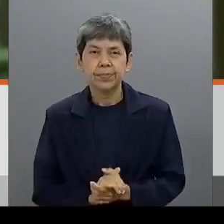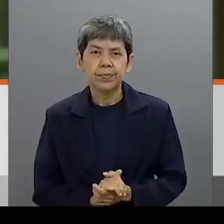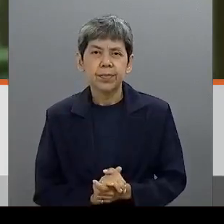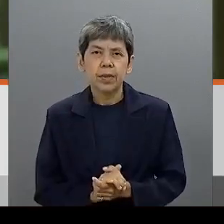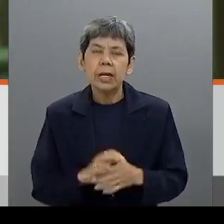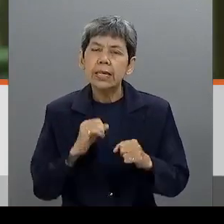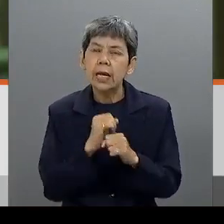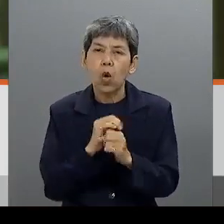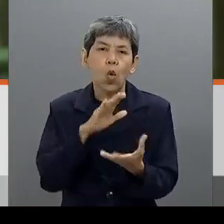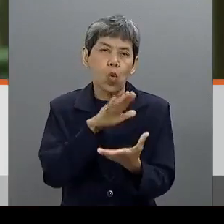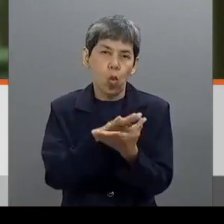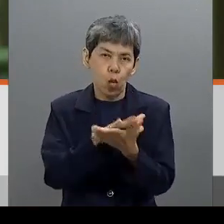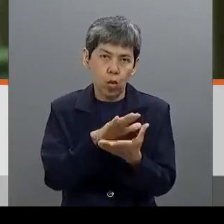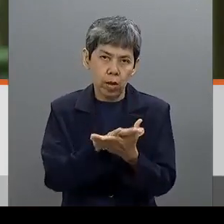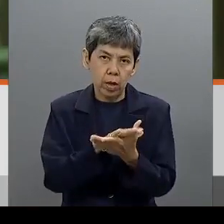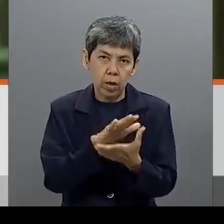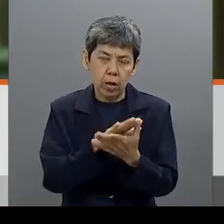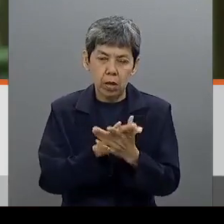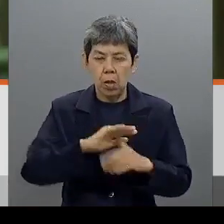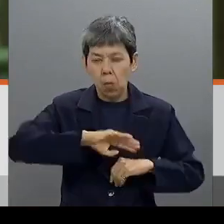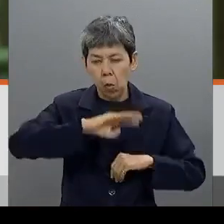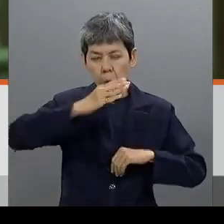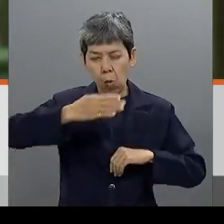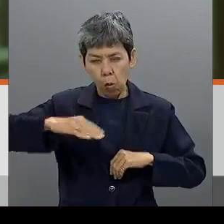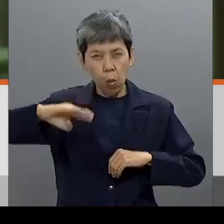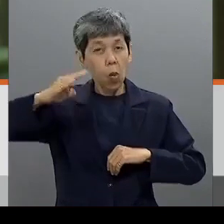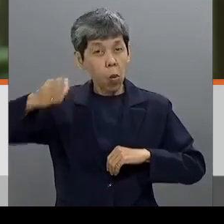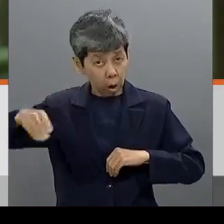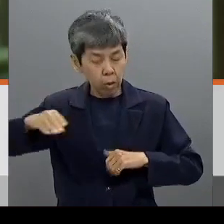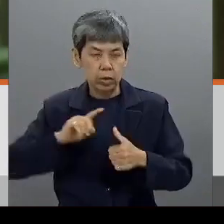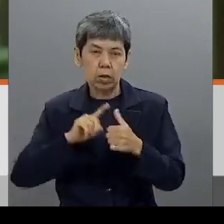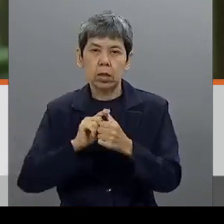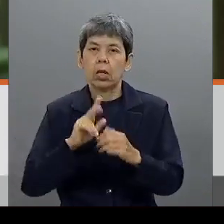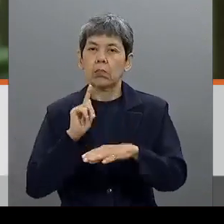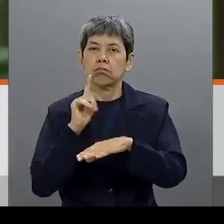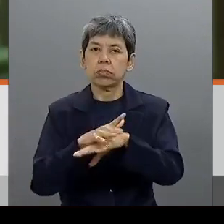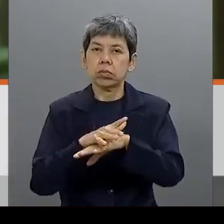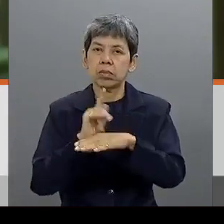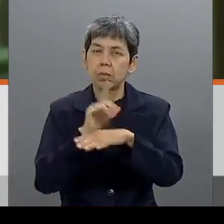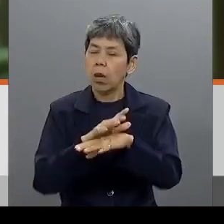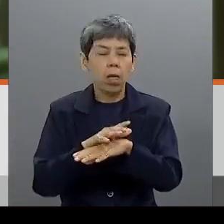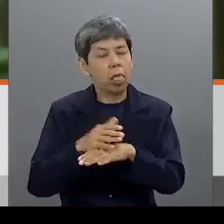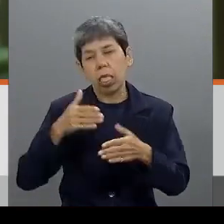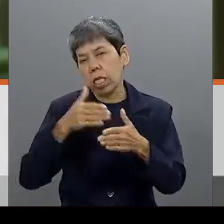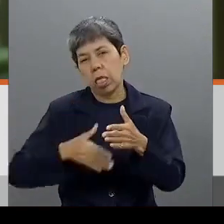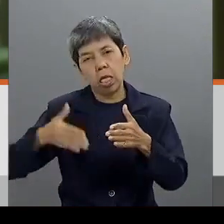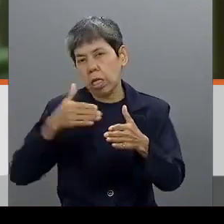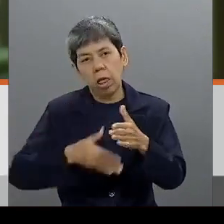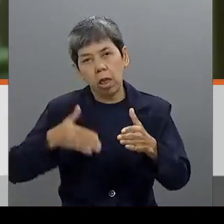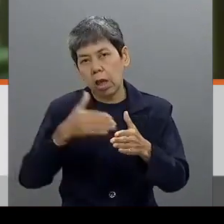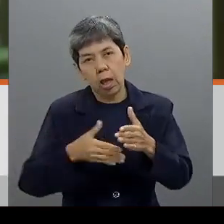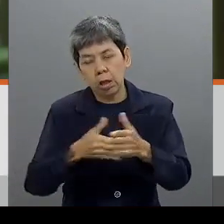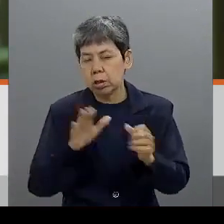ะคะ อยู่บนพื้นที่สูงค่ะ1สัญญาณอินเทอร์เน็ตนะคะมายังเขาเรียกว่ายังไม่เต็ม 100% นะ